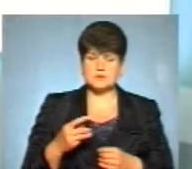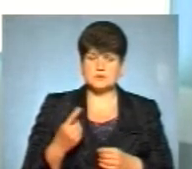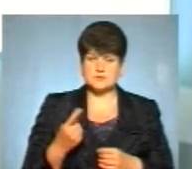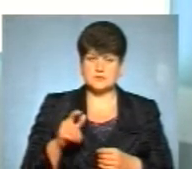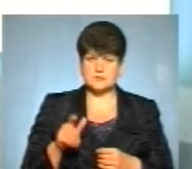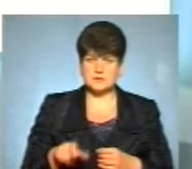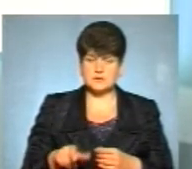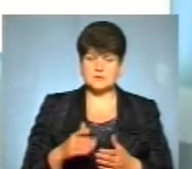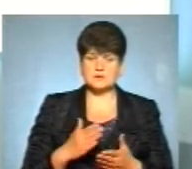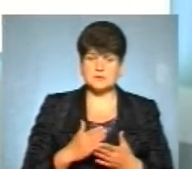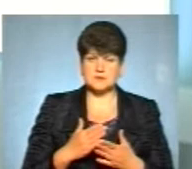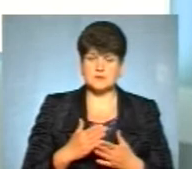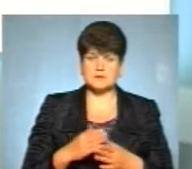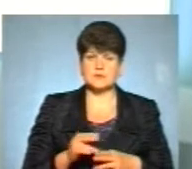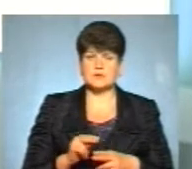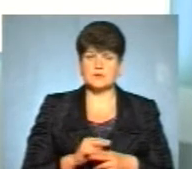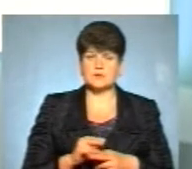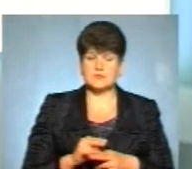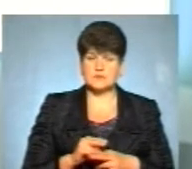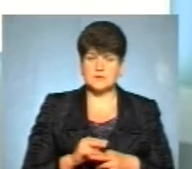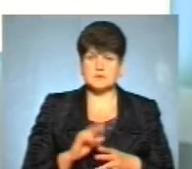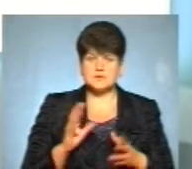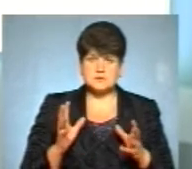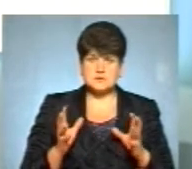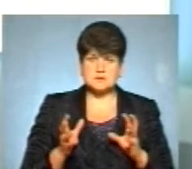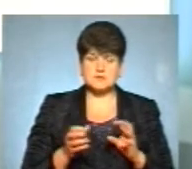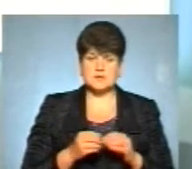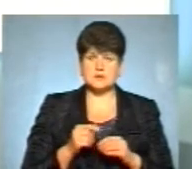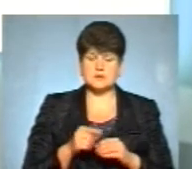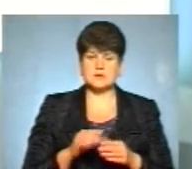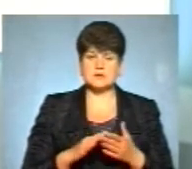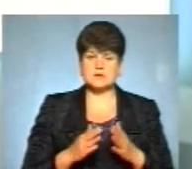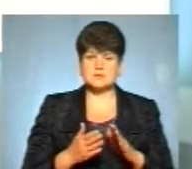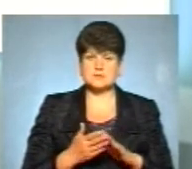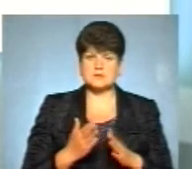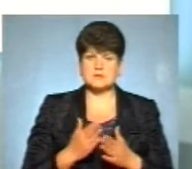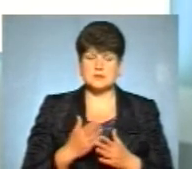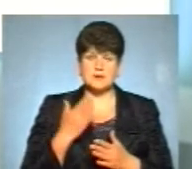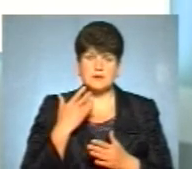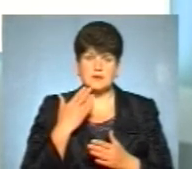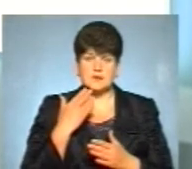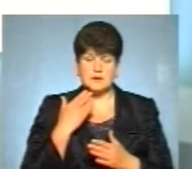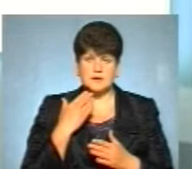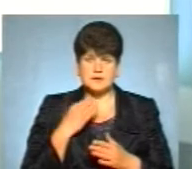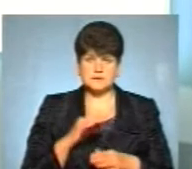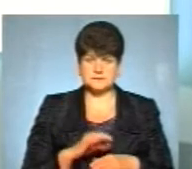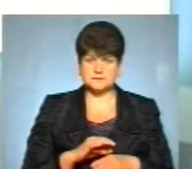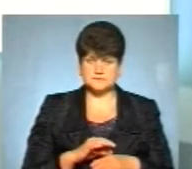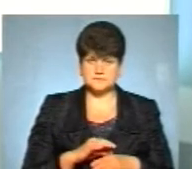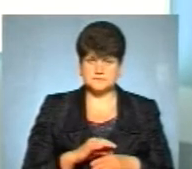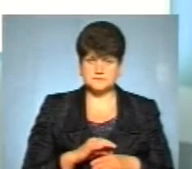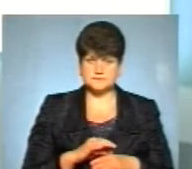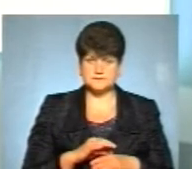пацієнт знаходиться на амбулаторному лікуванні, і загальний їхній стан є легкого ступеня перебігу хвороби.